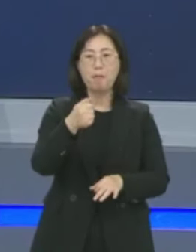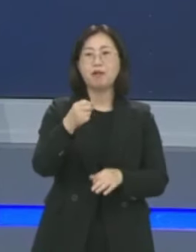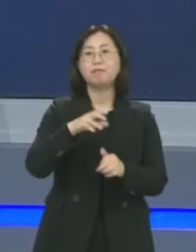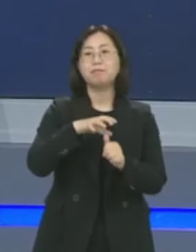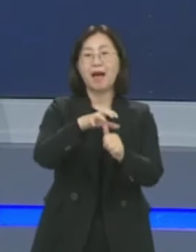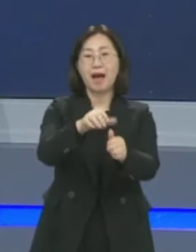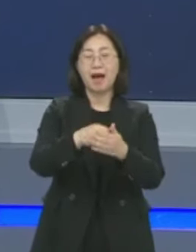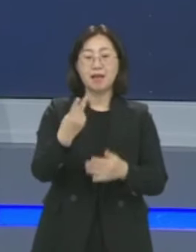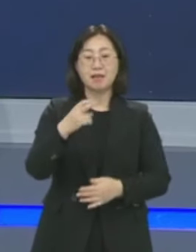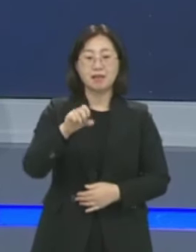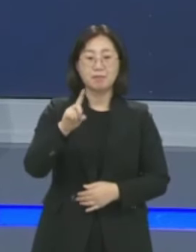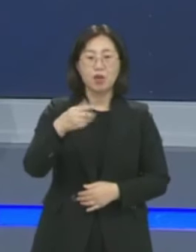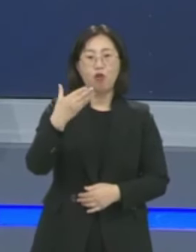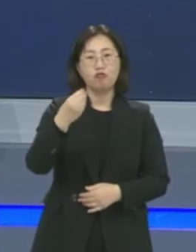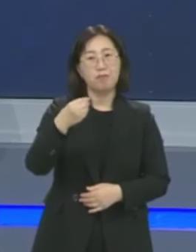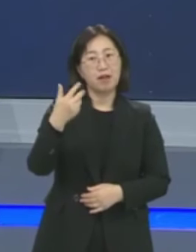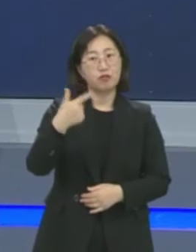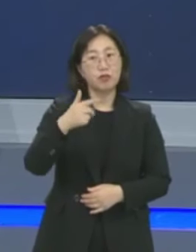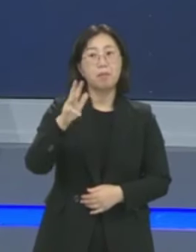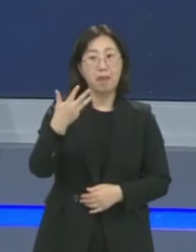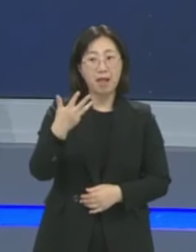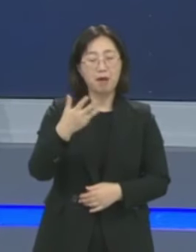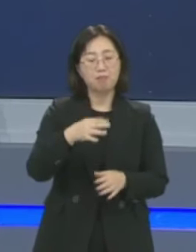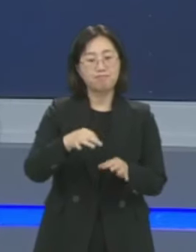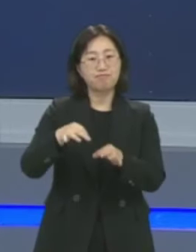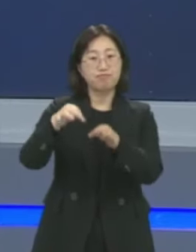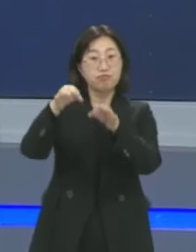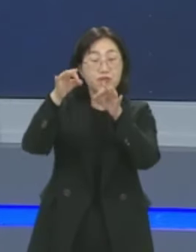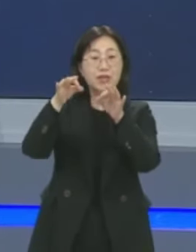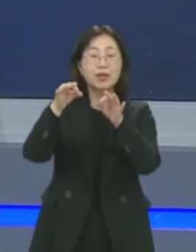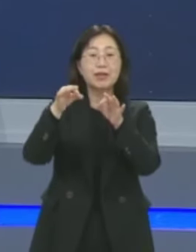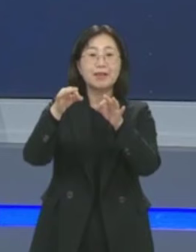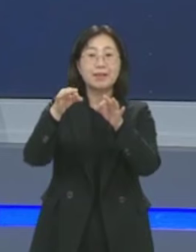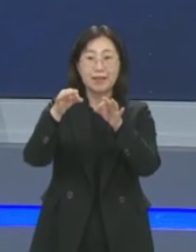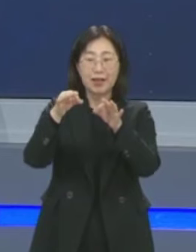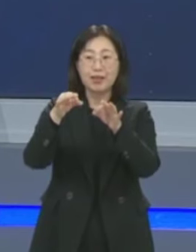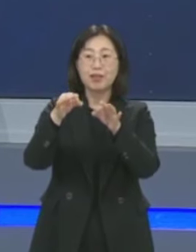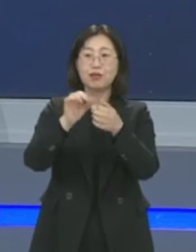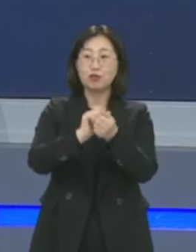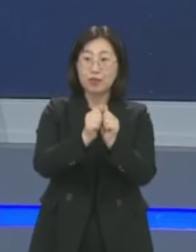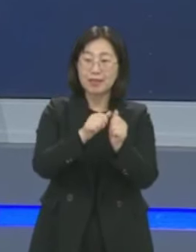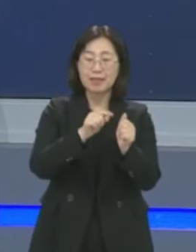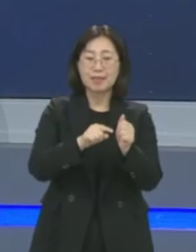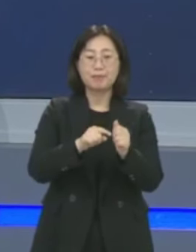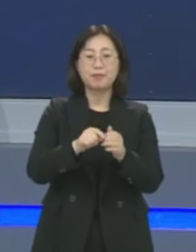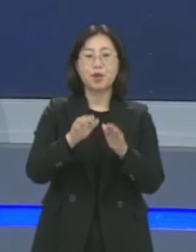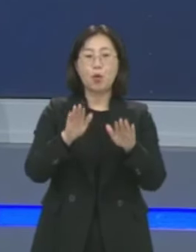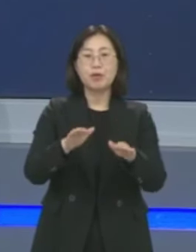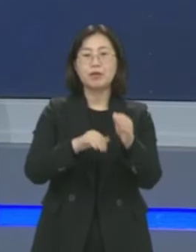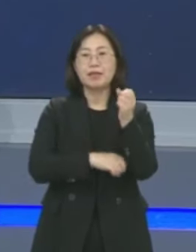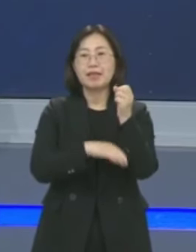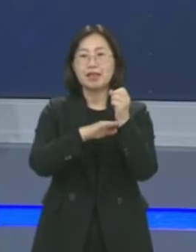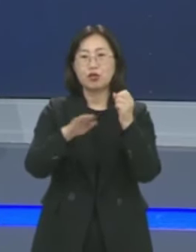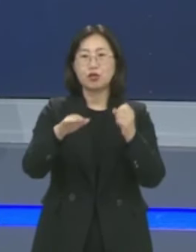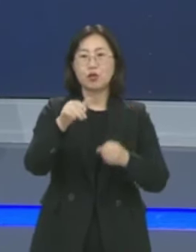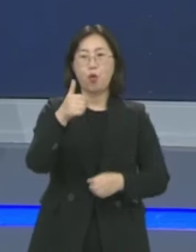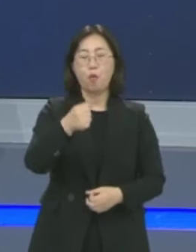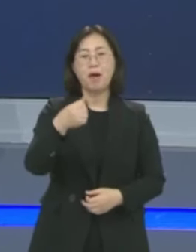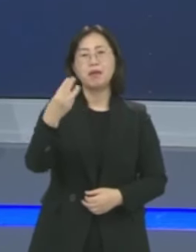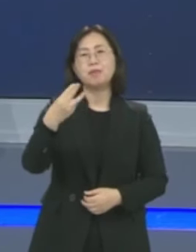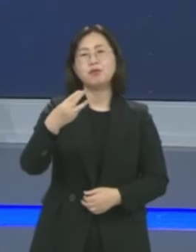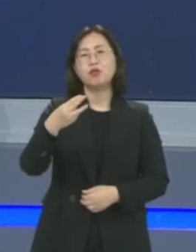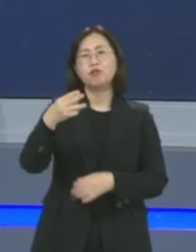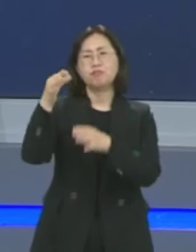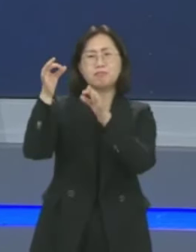1월 장중 96,800원까지 치솟았던 삼성전자 주가는 오늘 종가 기준으로 5만 3천